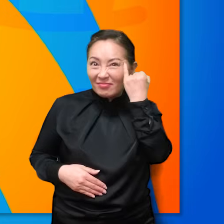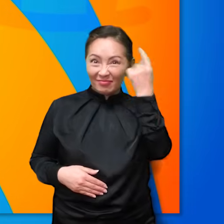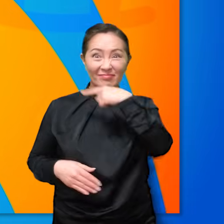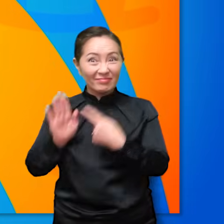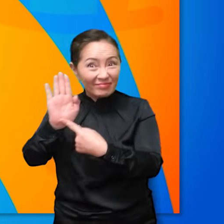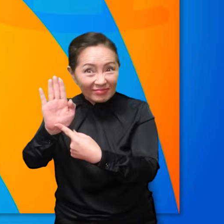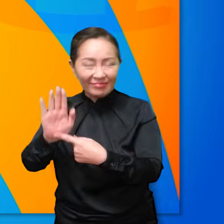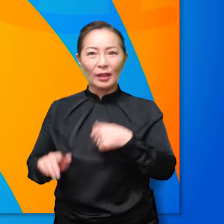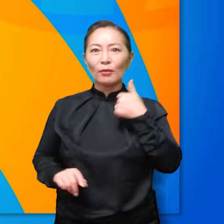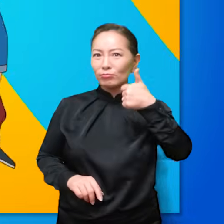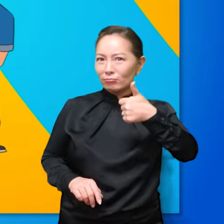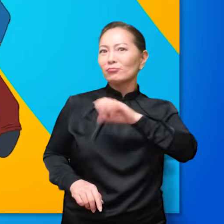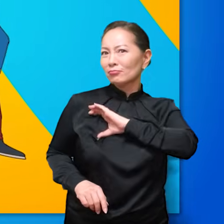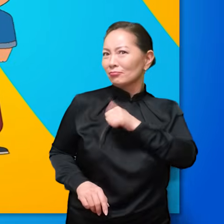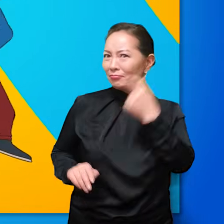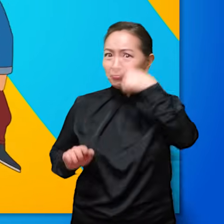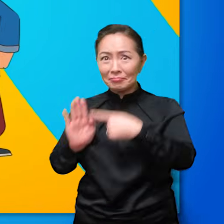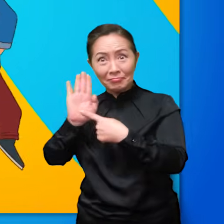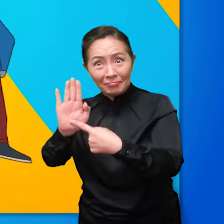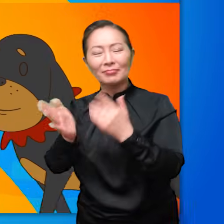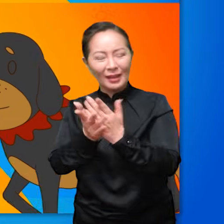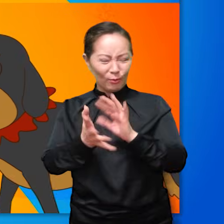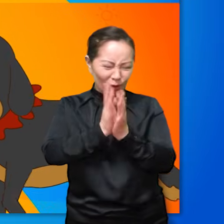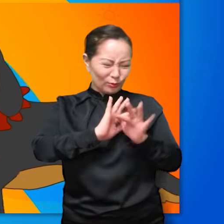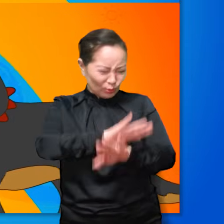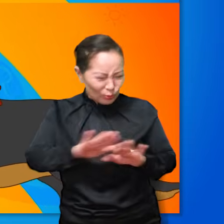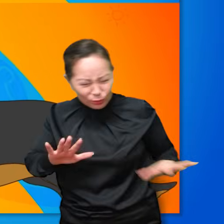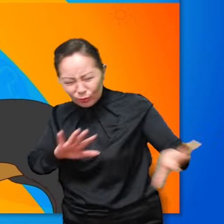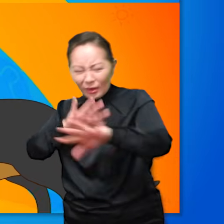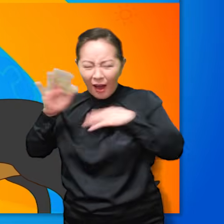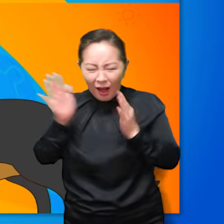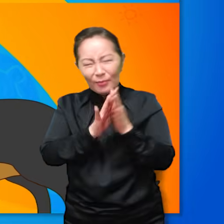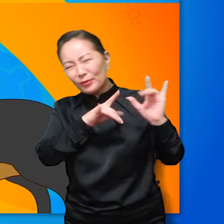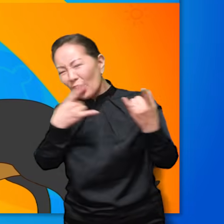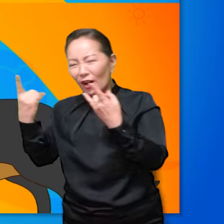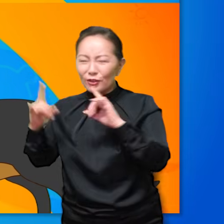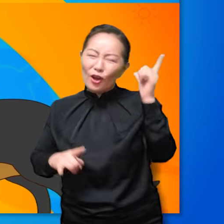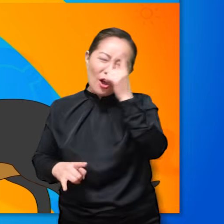дүүрүүд байна. Хамтаа тоглох хөргөн бүгдүүд